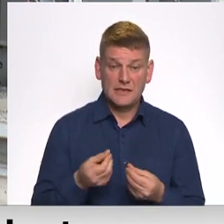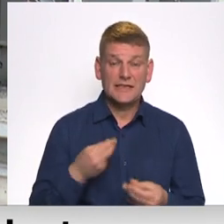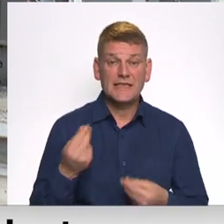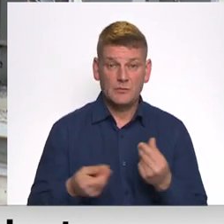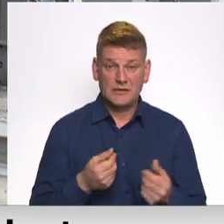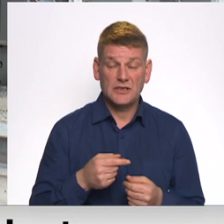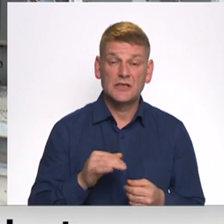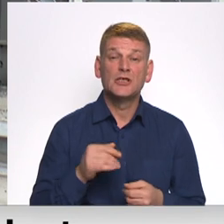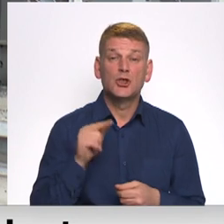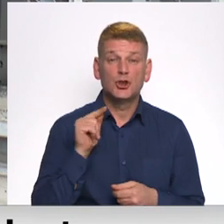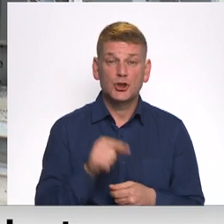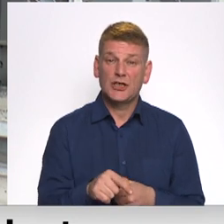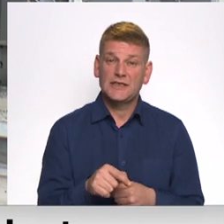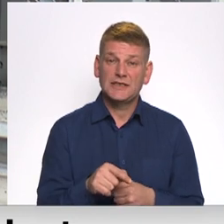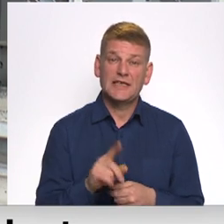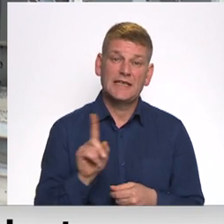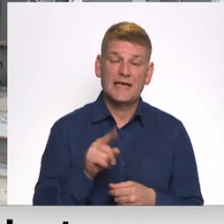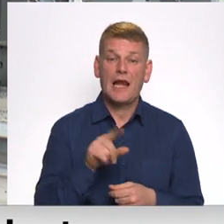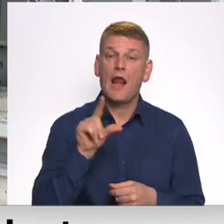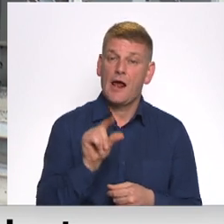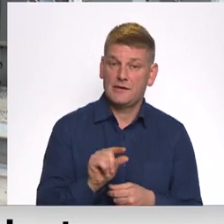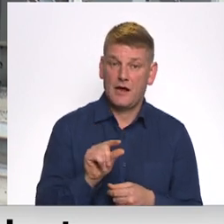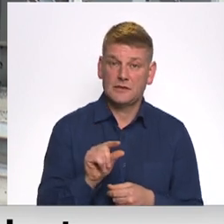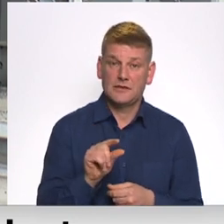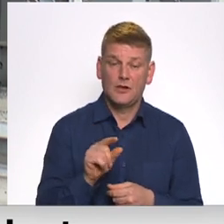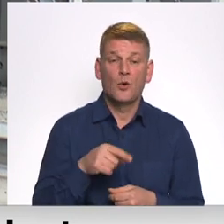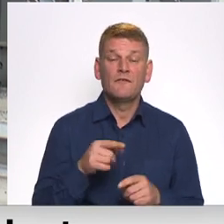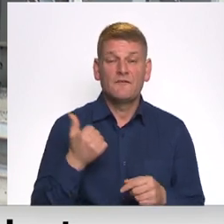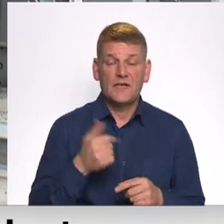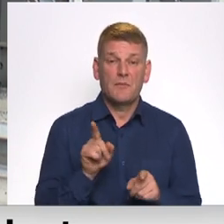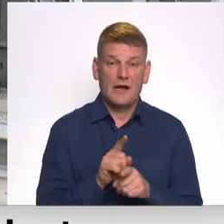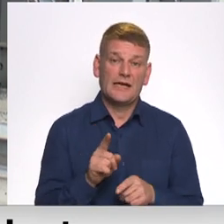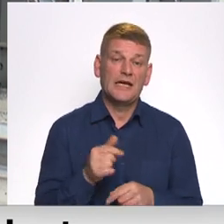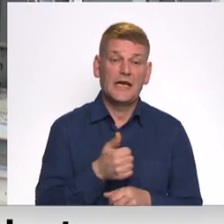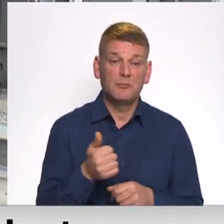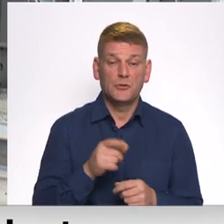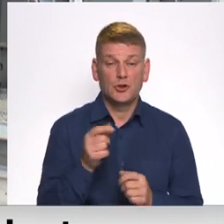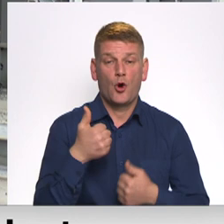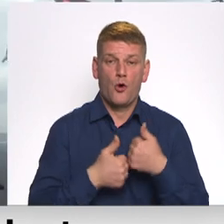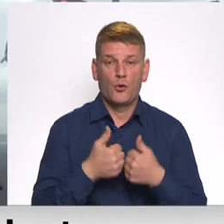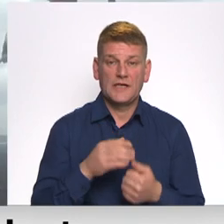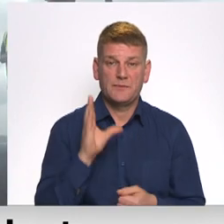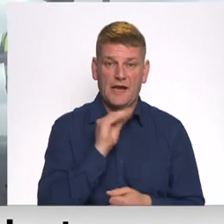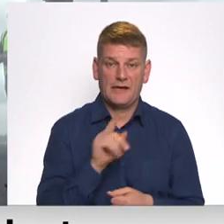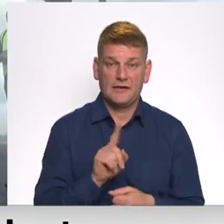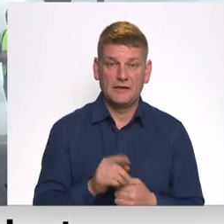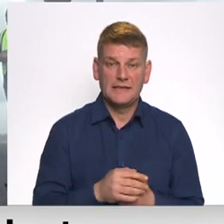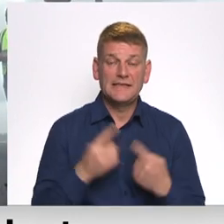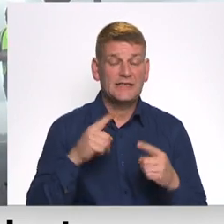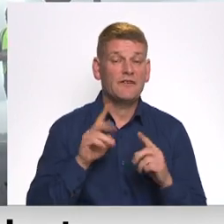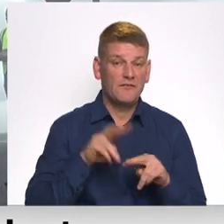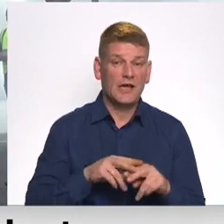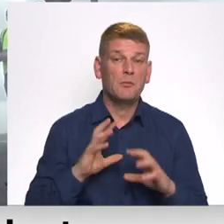izmaksas. Jā, tātad šis ir lētāks un viņam arī īpašu ziņa konkurentspējīgs. Citviet